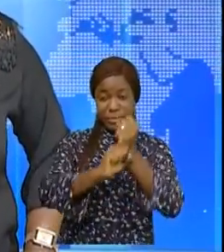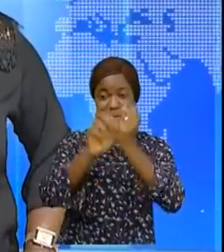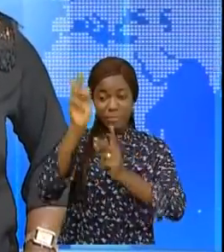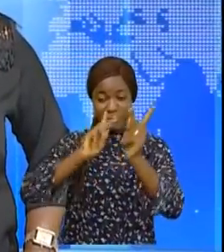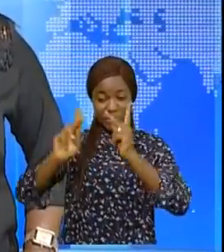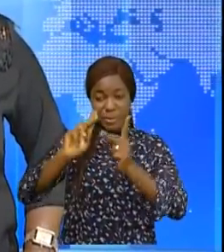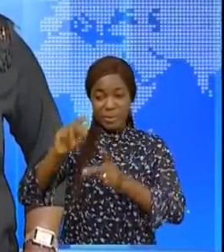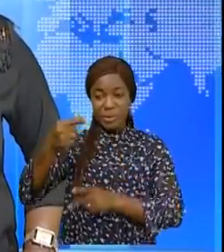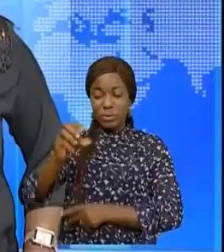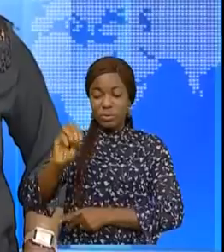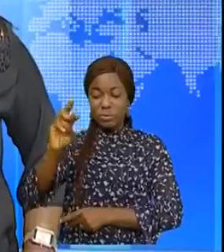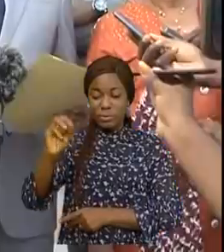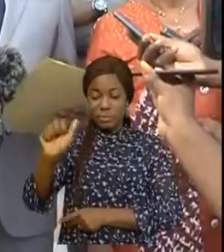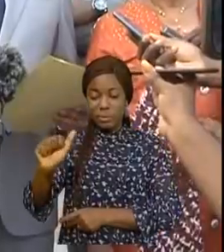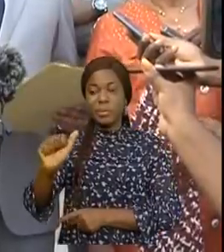Goma.